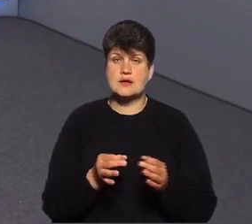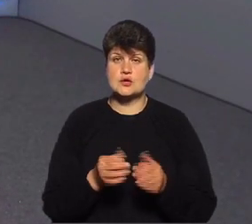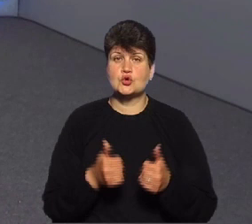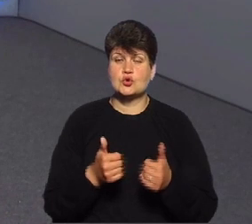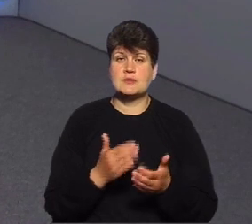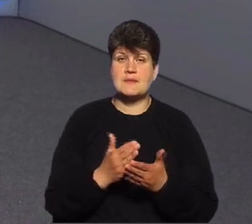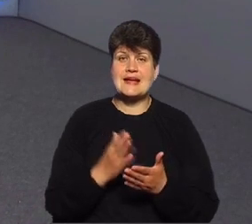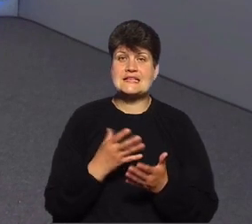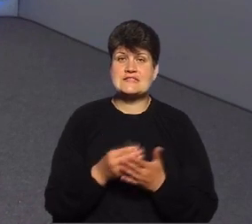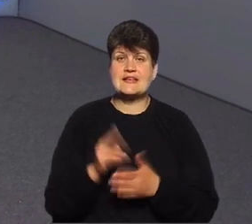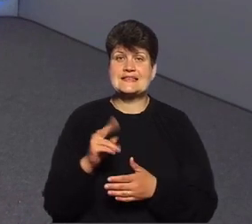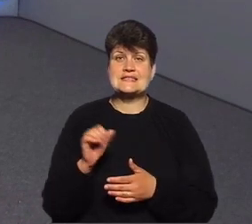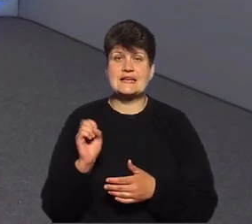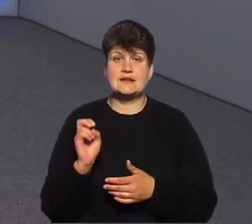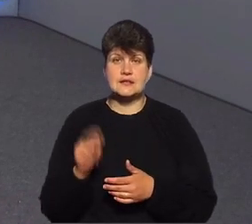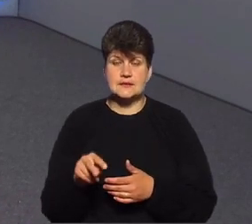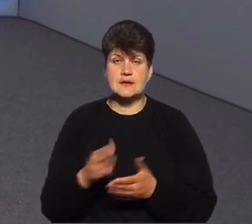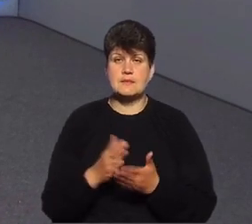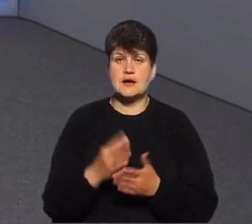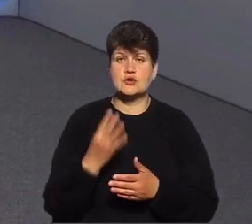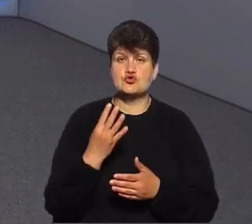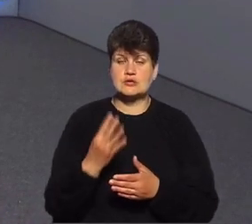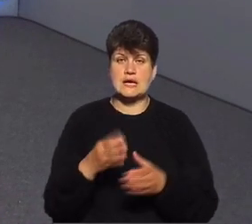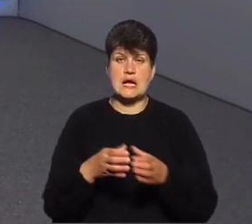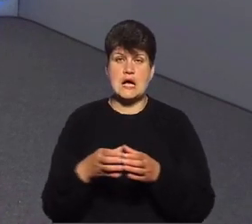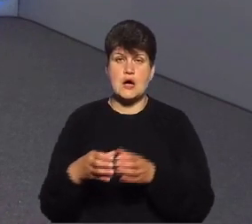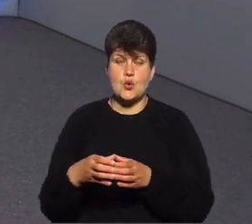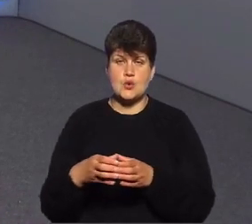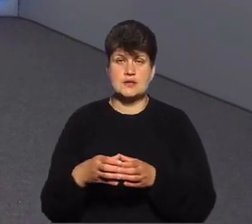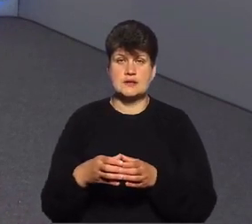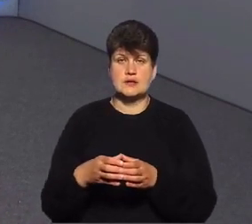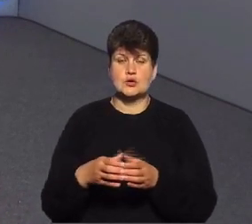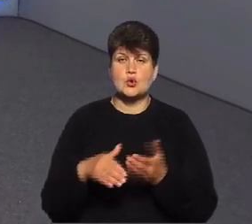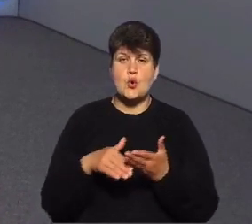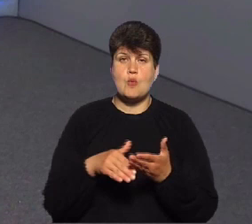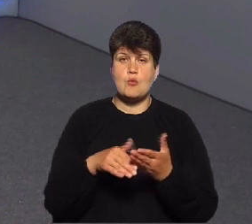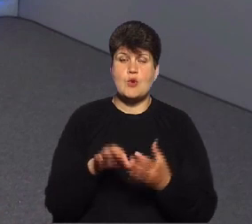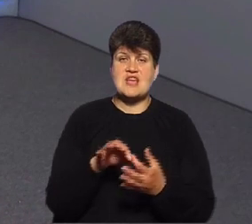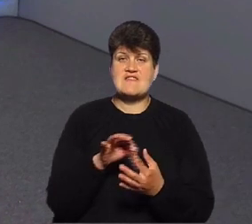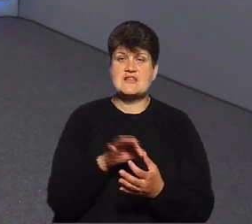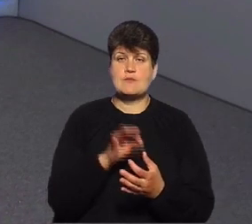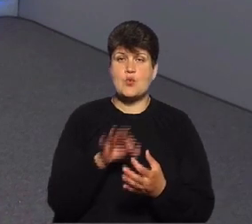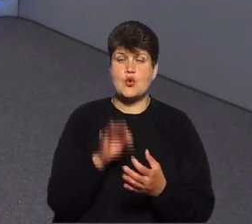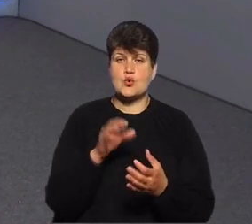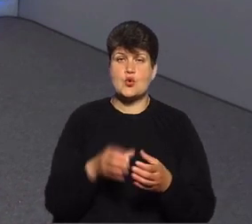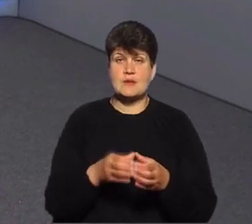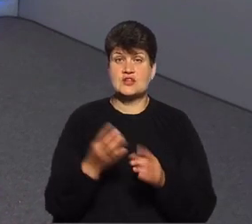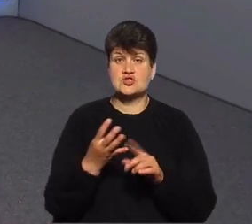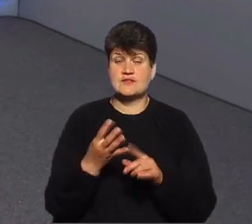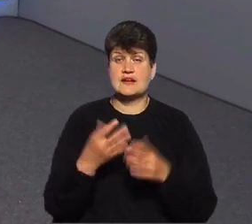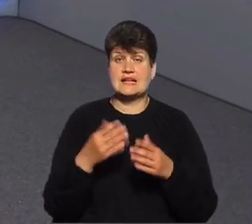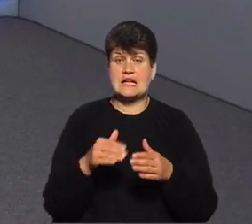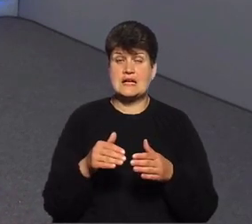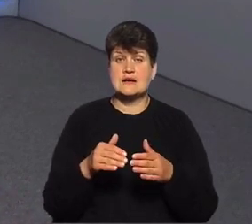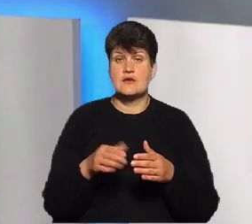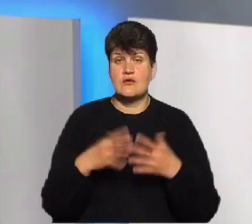має чотири когорти, чотири хвилі допомоги і відбору громад. І четверта хвиля вже була сфокусована на Чернівецьку